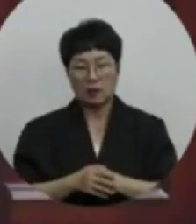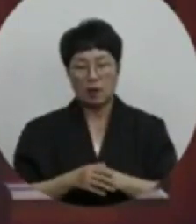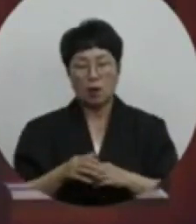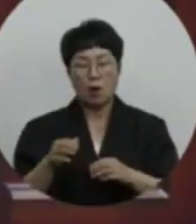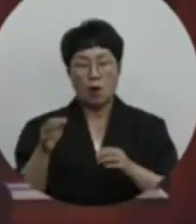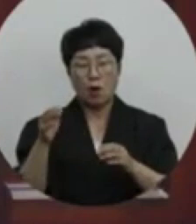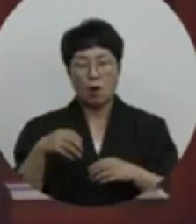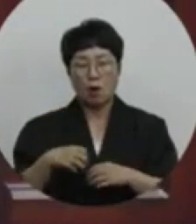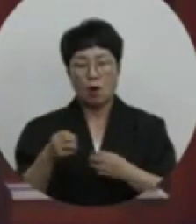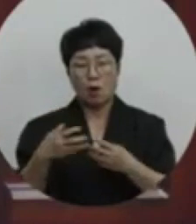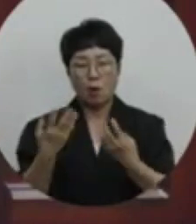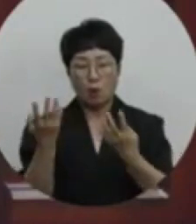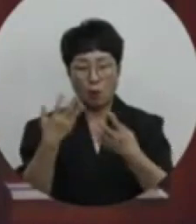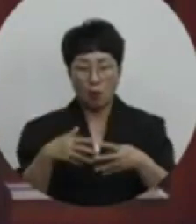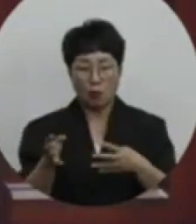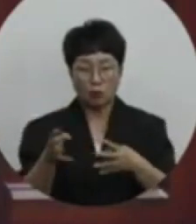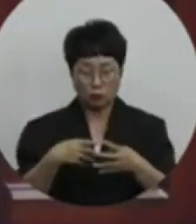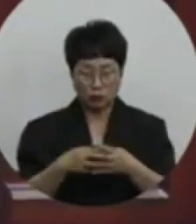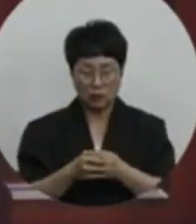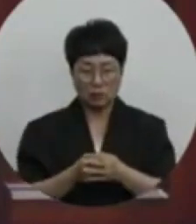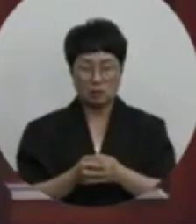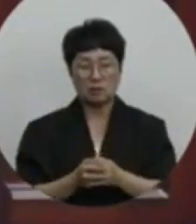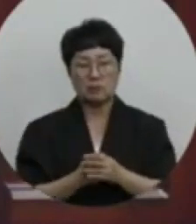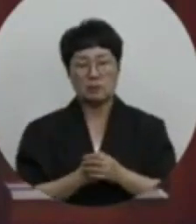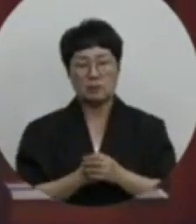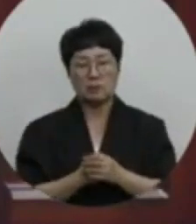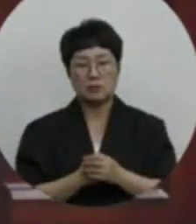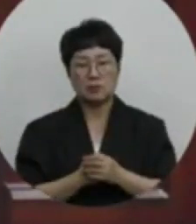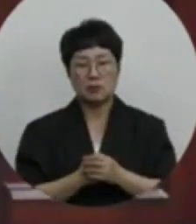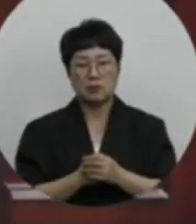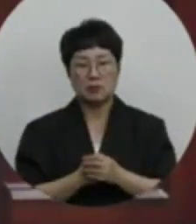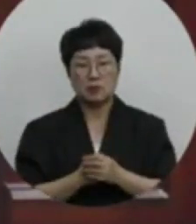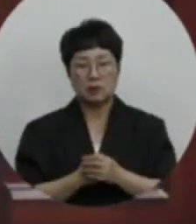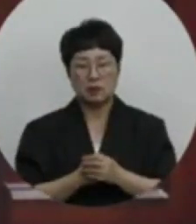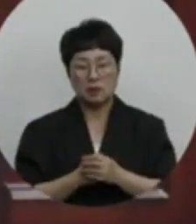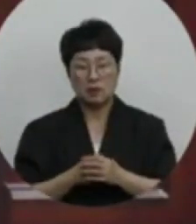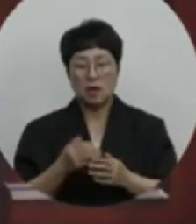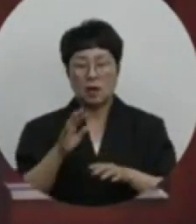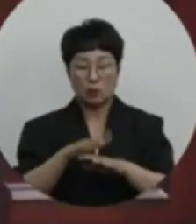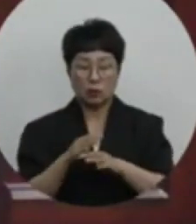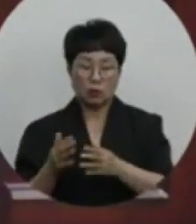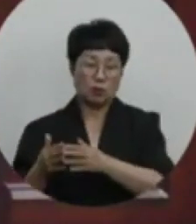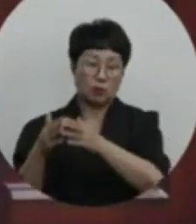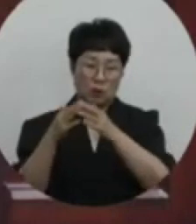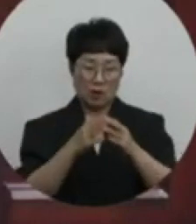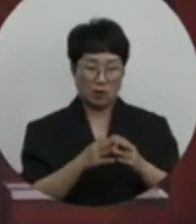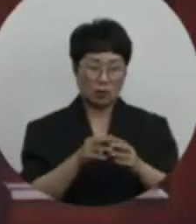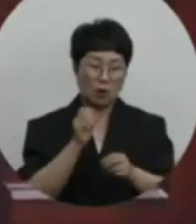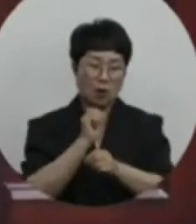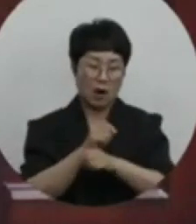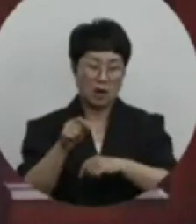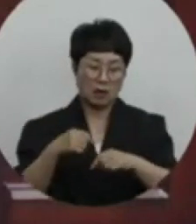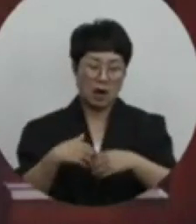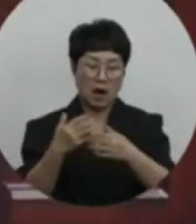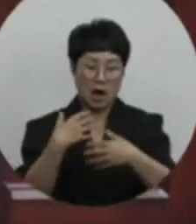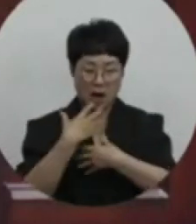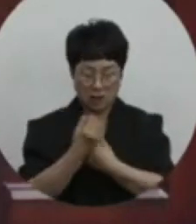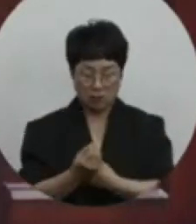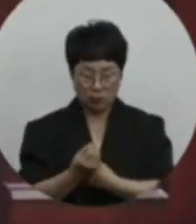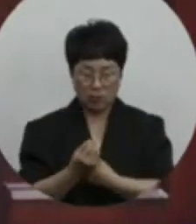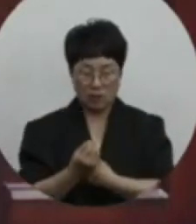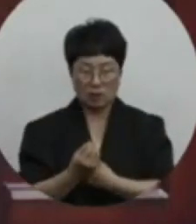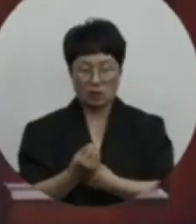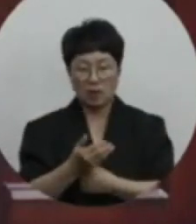지방 소멸 대응 긴급 투자 계획을 수립하여 귀농 귀촌 캠페인과 행정안전부 청년마을 만들기